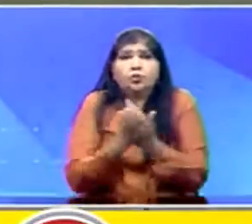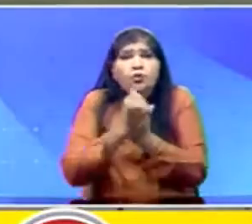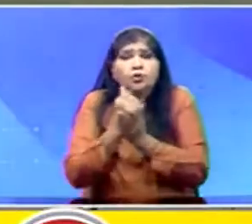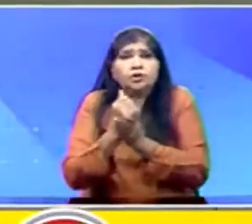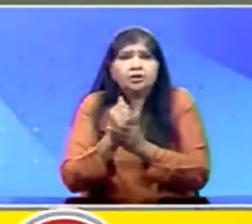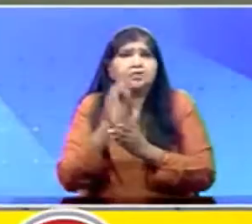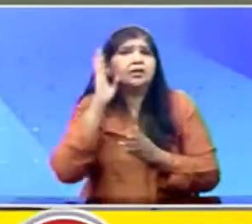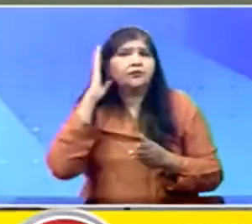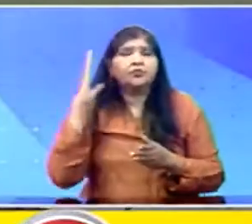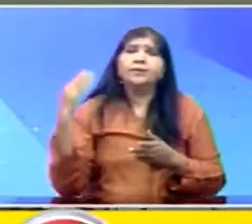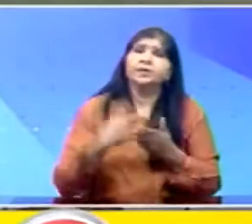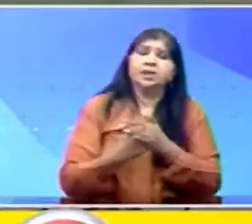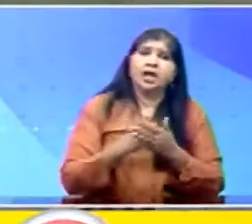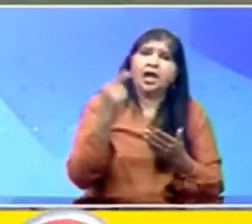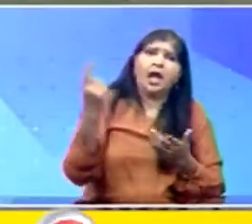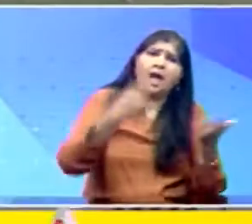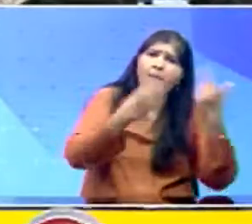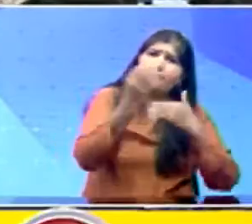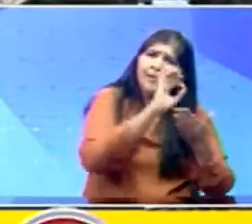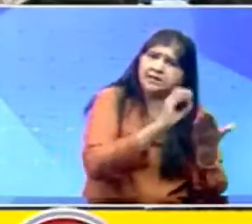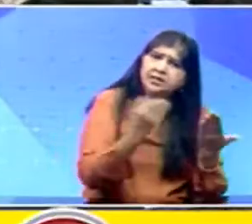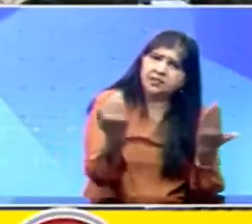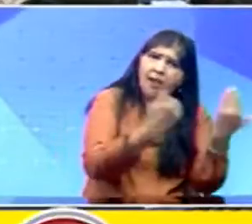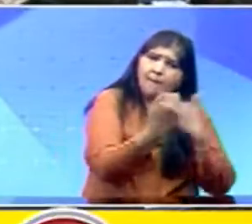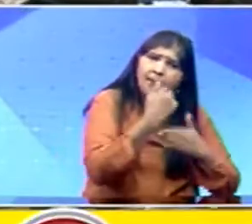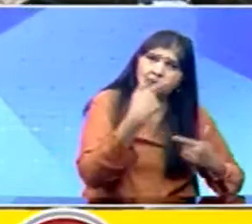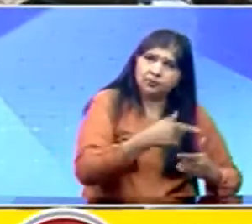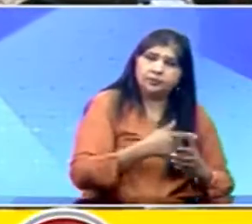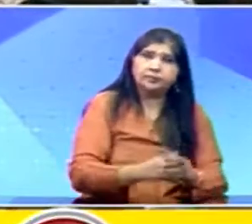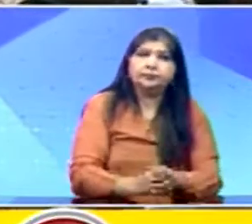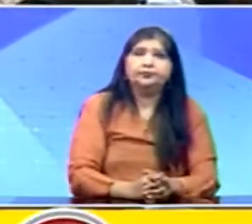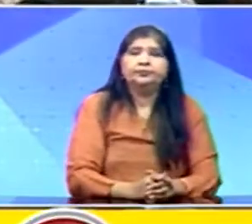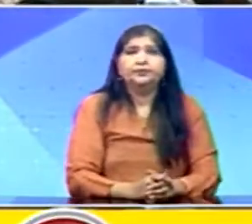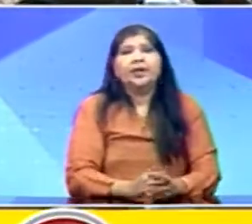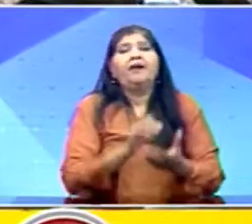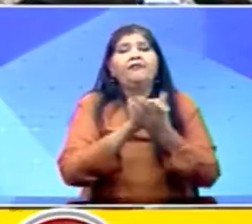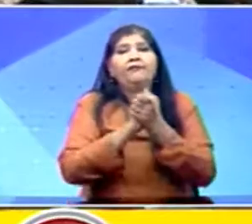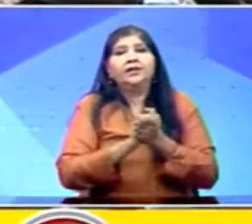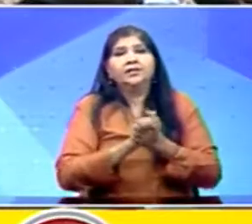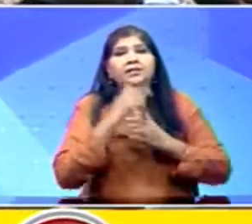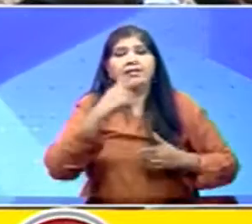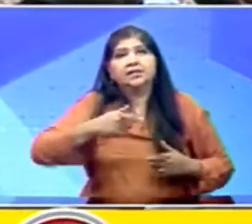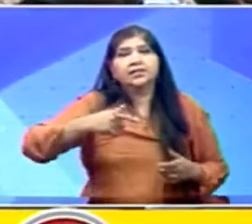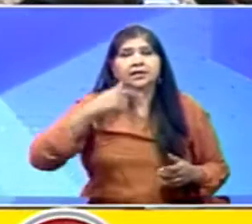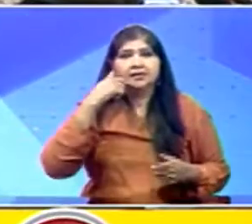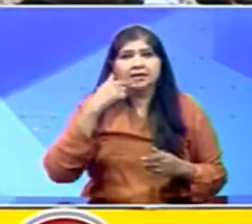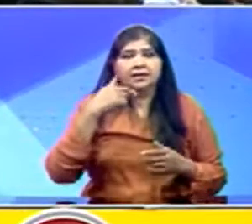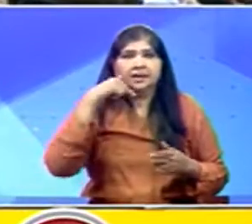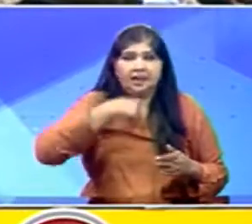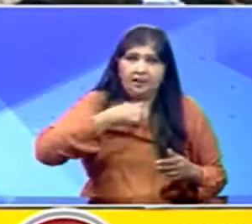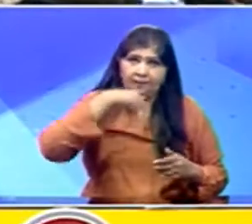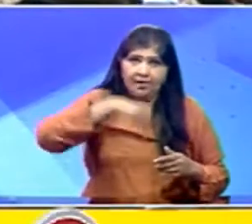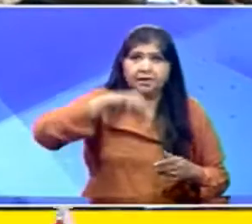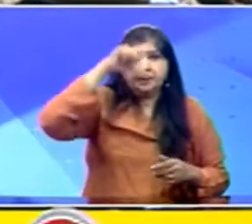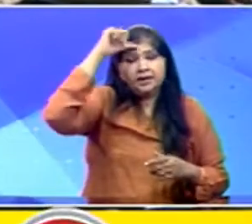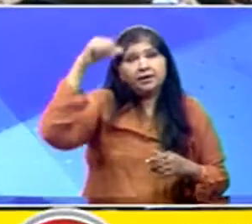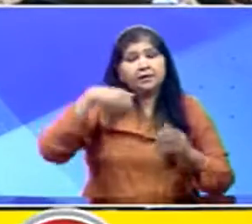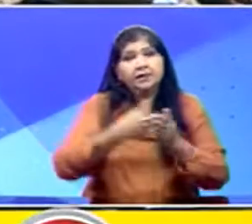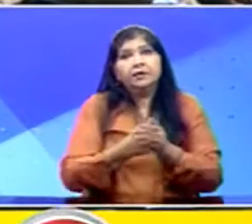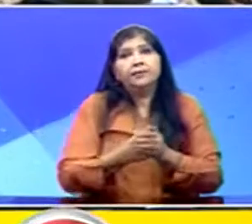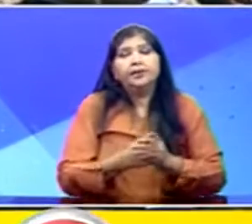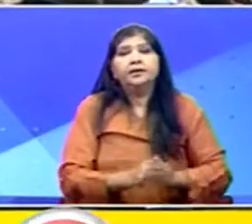बारे में जरू लिखते रही है मेरे प्यारे देश्वासियों, हमारे देश में